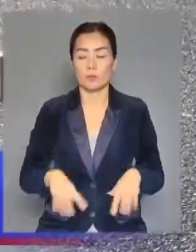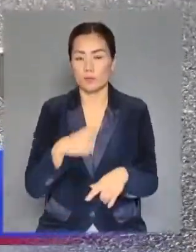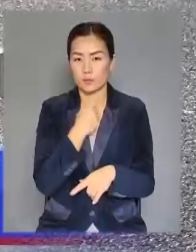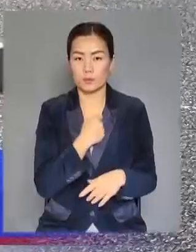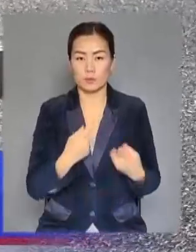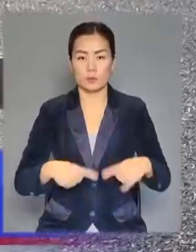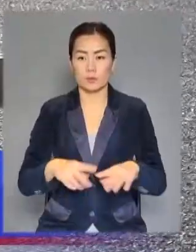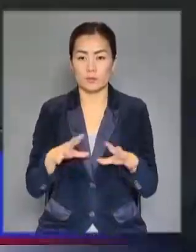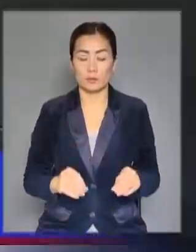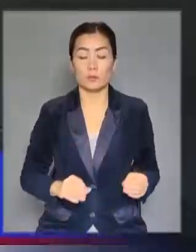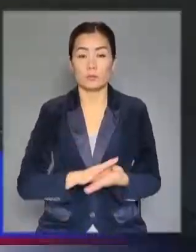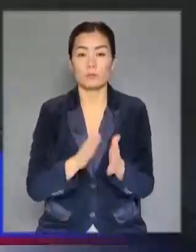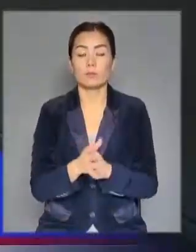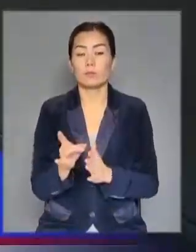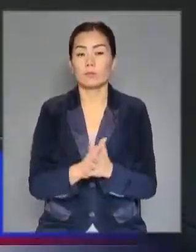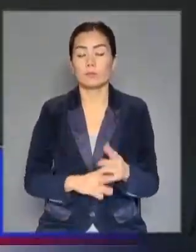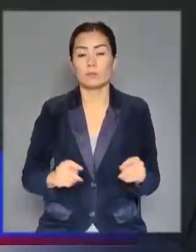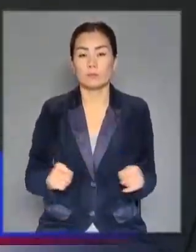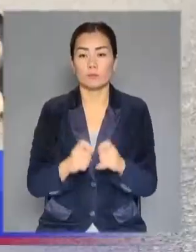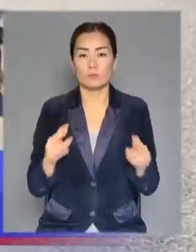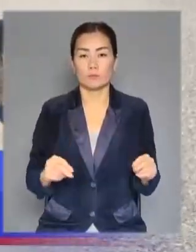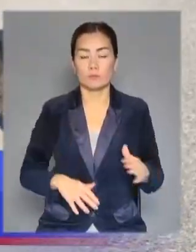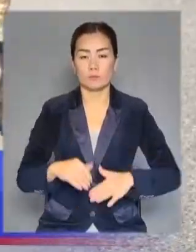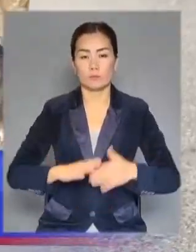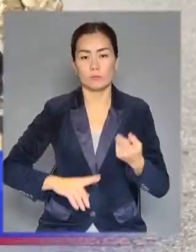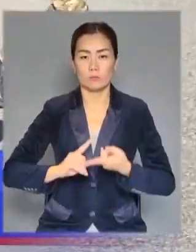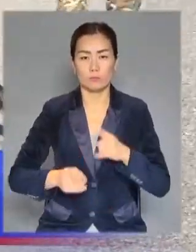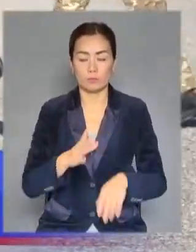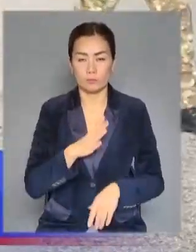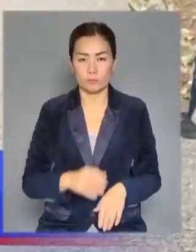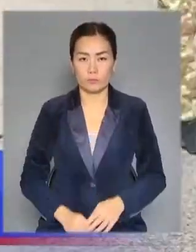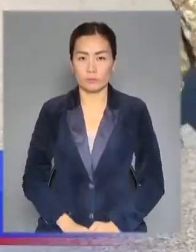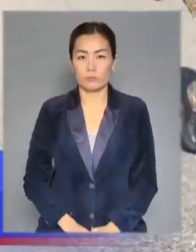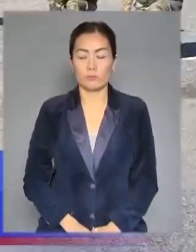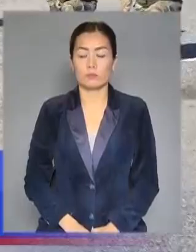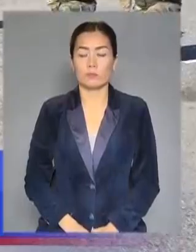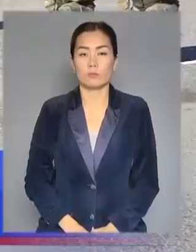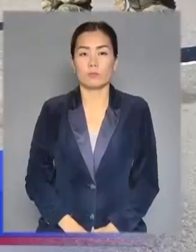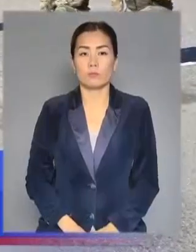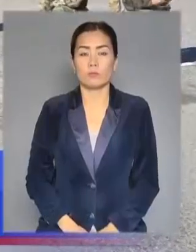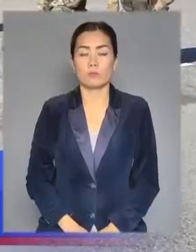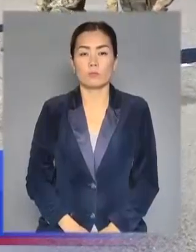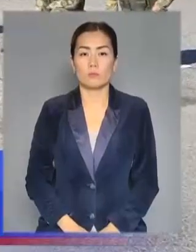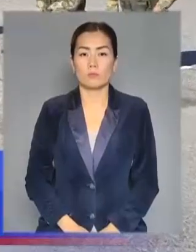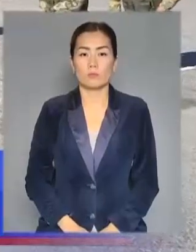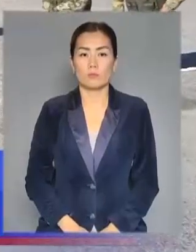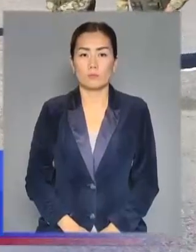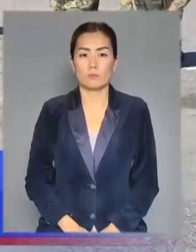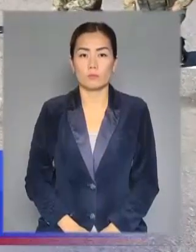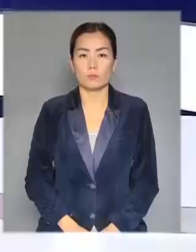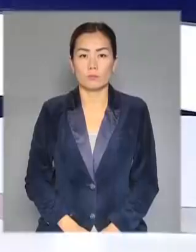воинских частях. Мероприятие продолжилось демонстрацией приемов рукопашного боя. Алишер Тулеген, Серик Жексембайло, Конш Викбергенова, телеканал Атырау.